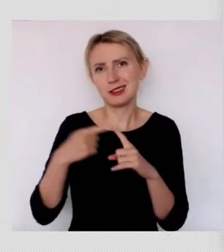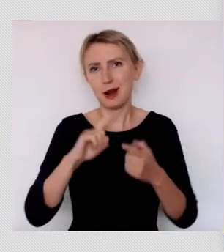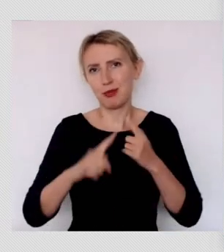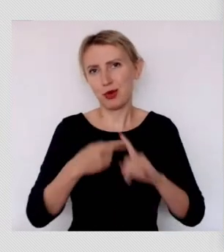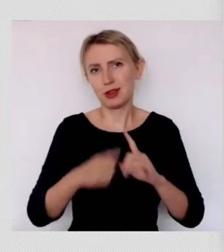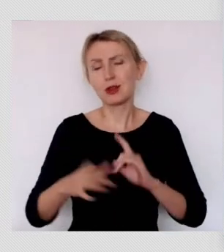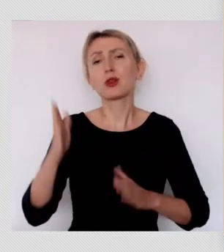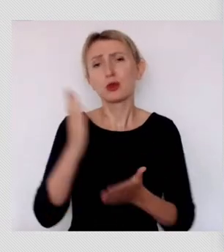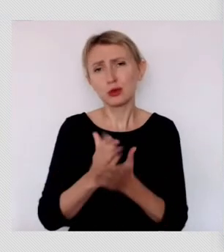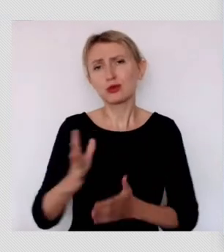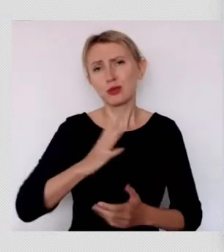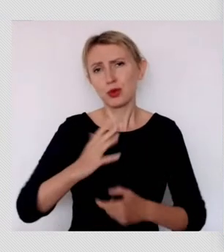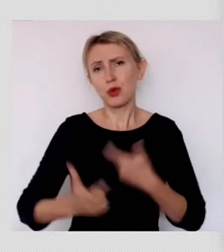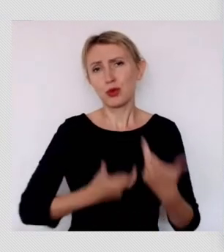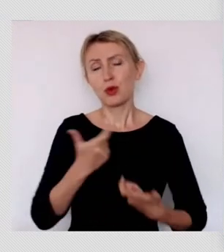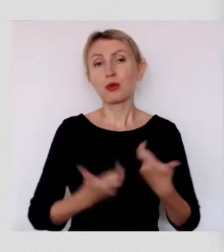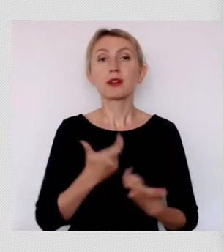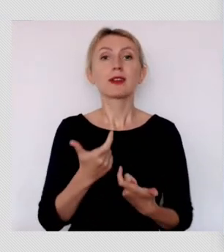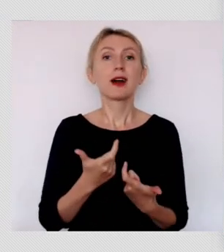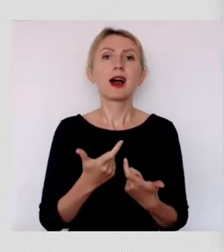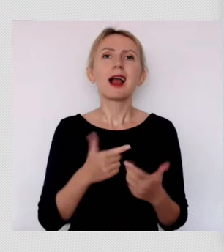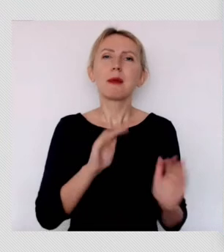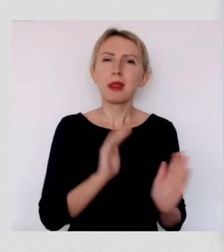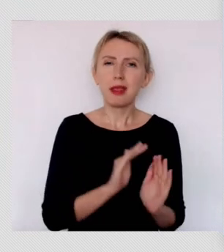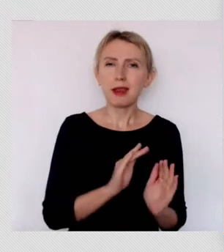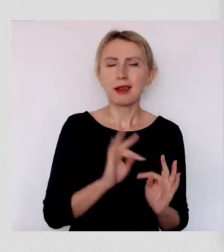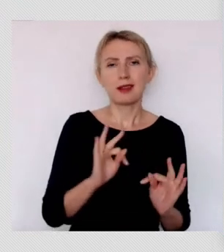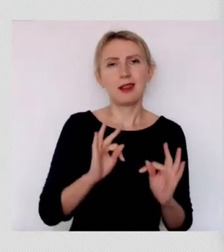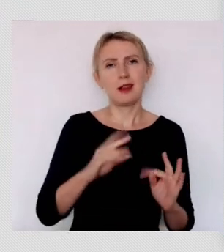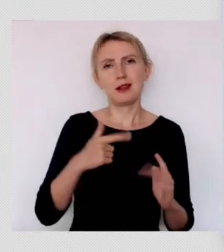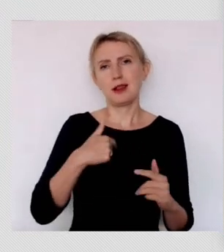już wykorzystywane, ale w skali mniejszej. Teraz moim zdaniem